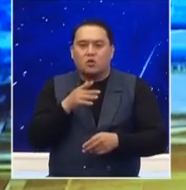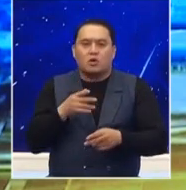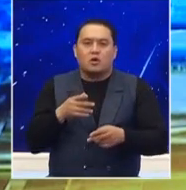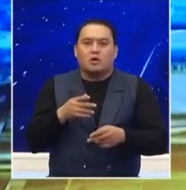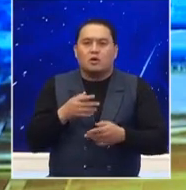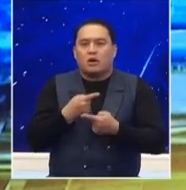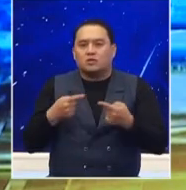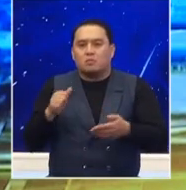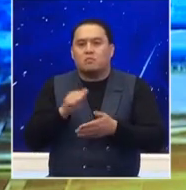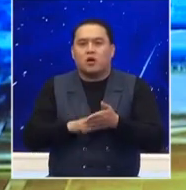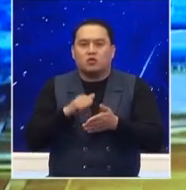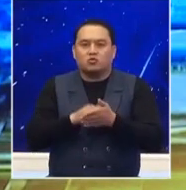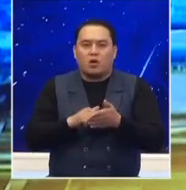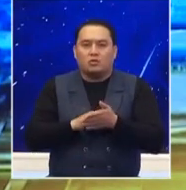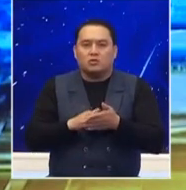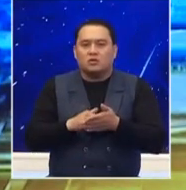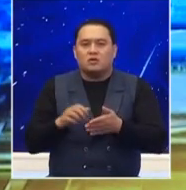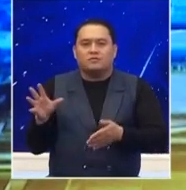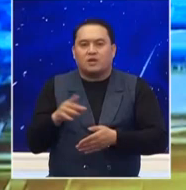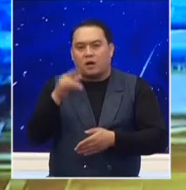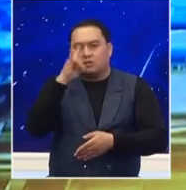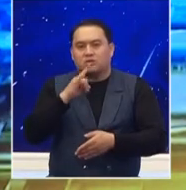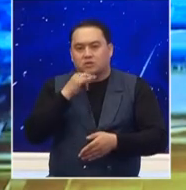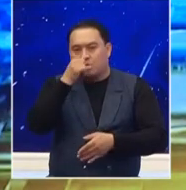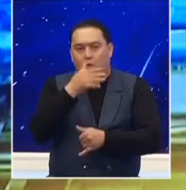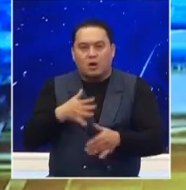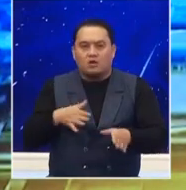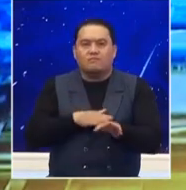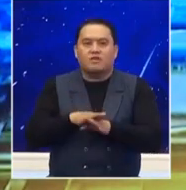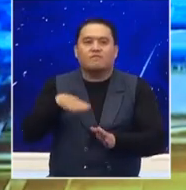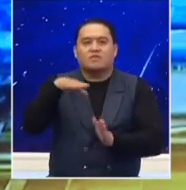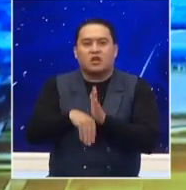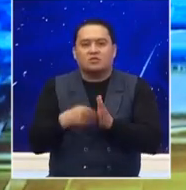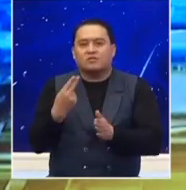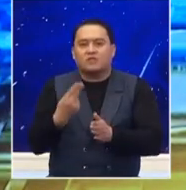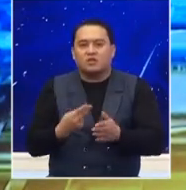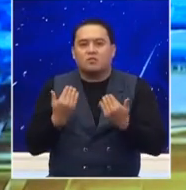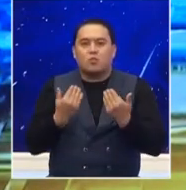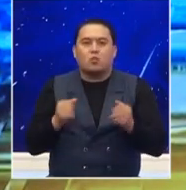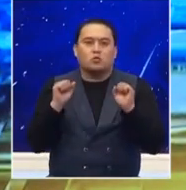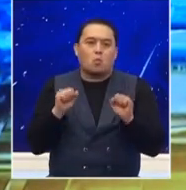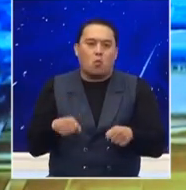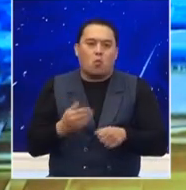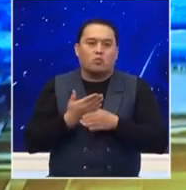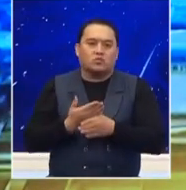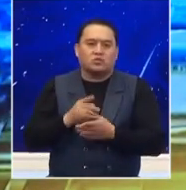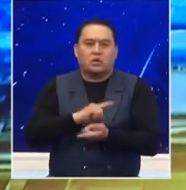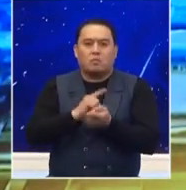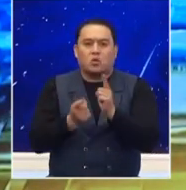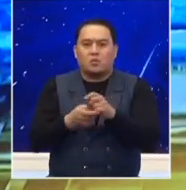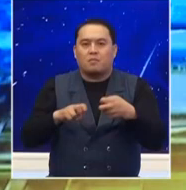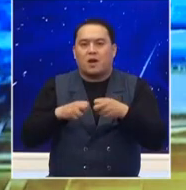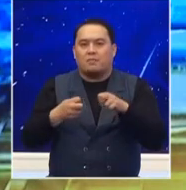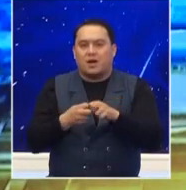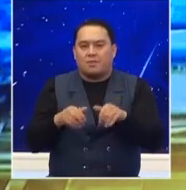по разным причинам получалось не у всех казахстанцев. Однако внедрение цифровизации теперь поможет свести на нет